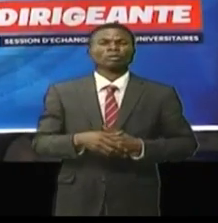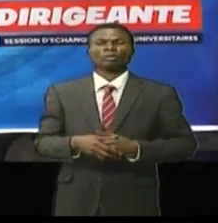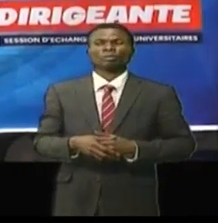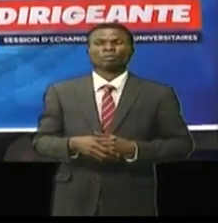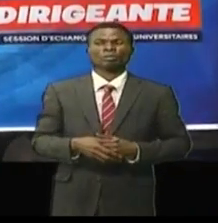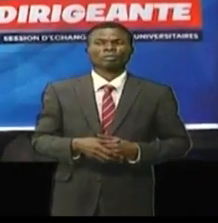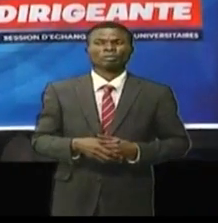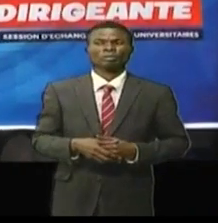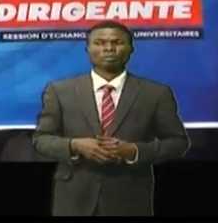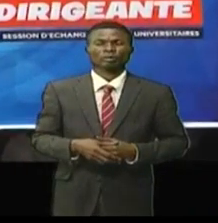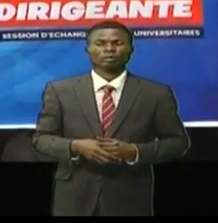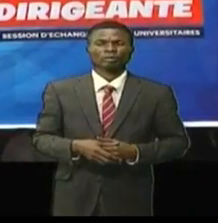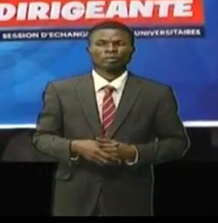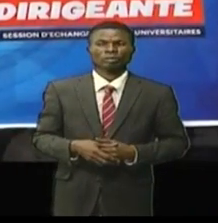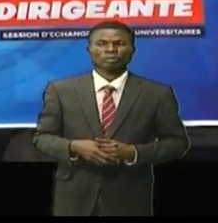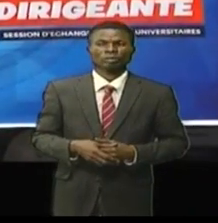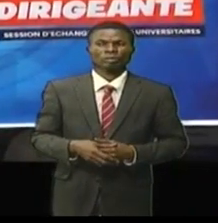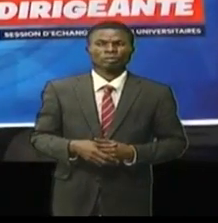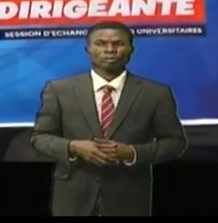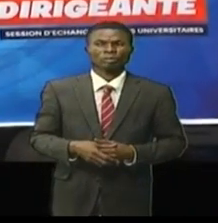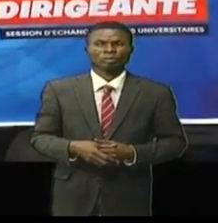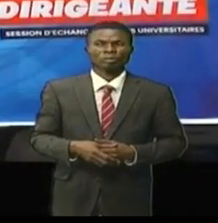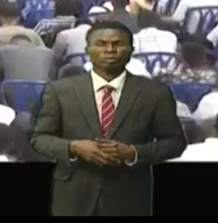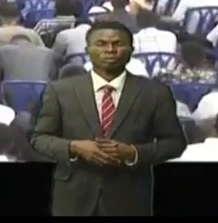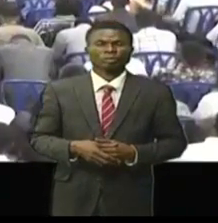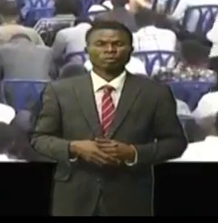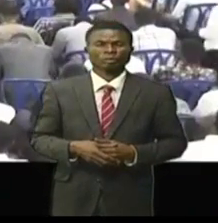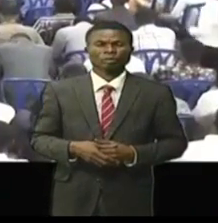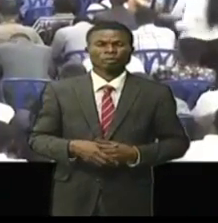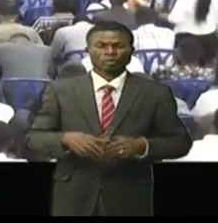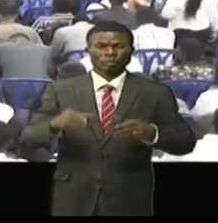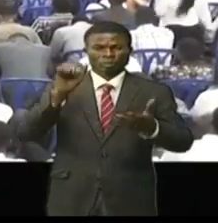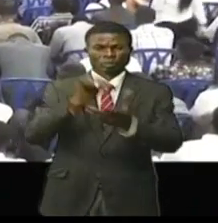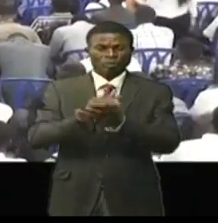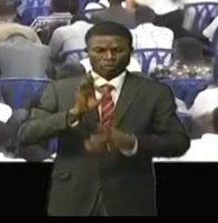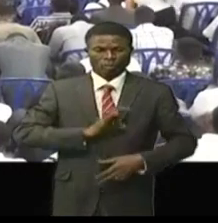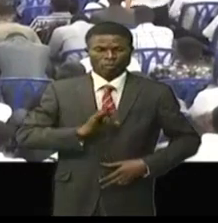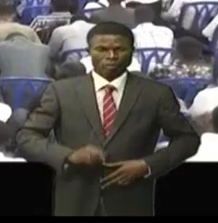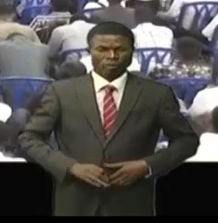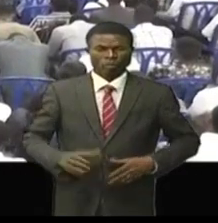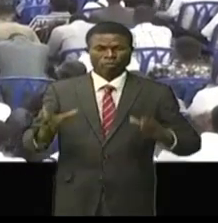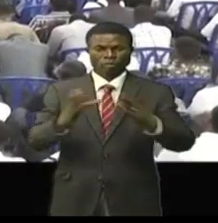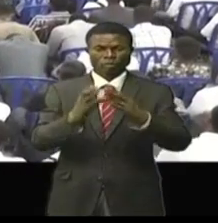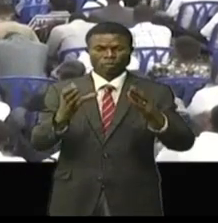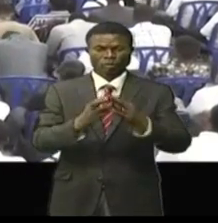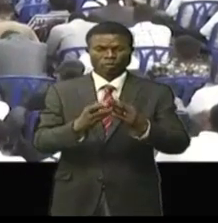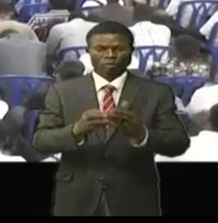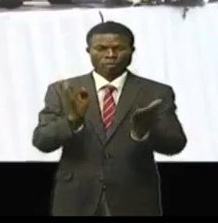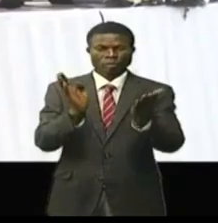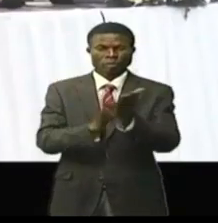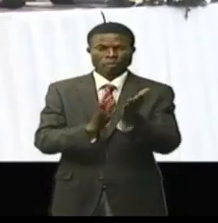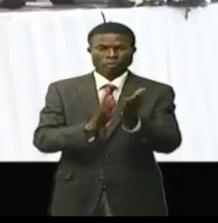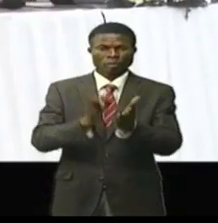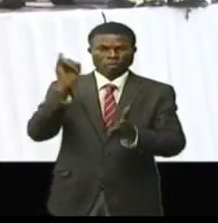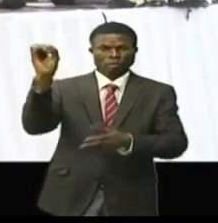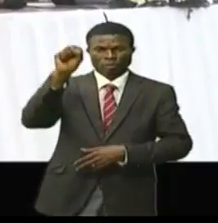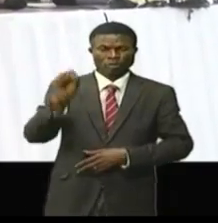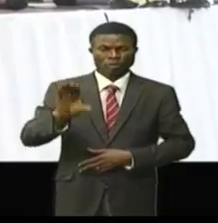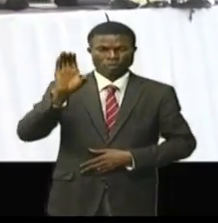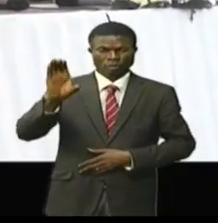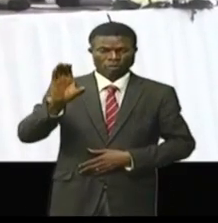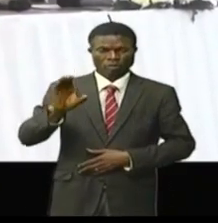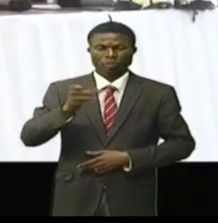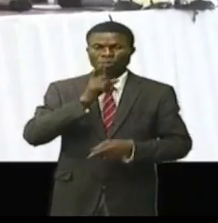Par cet atelier, la Fondation Denise Nyakero Tshisekedi, en collaboration avec l'Institut supérieur du commerce,